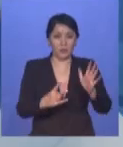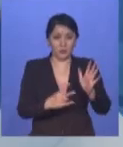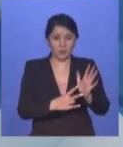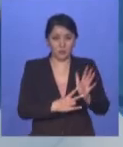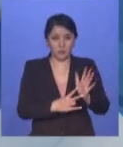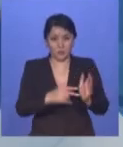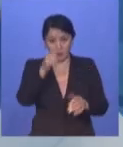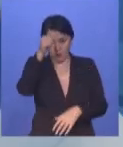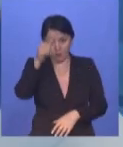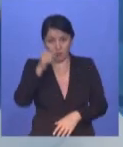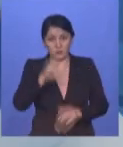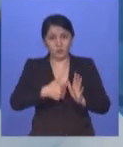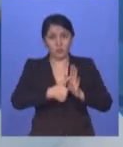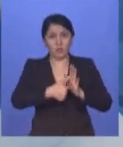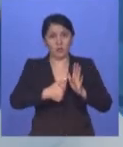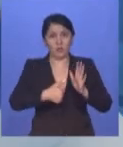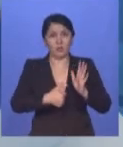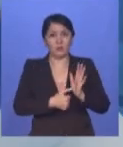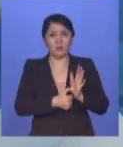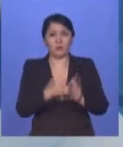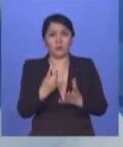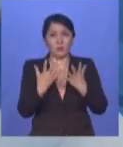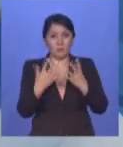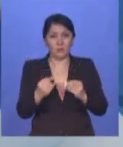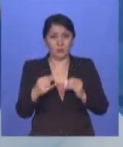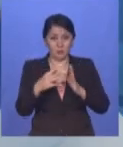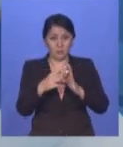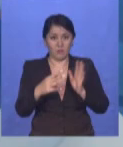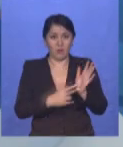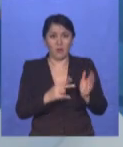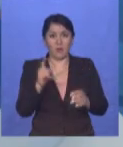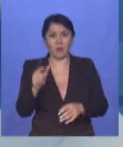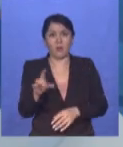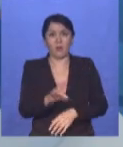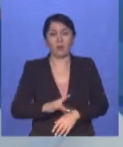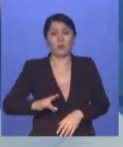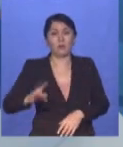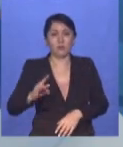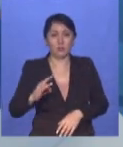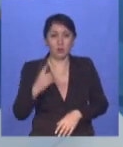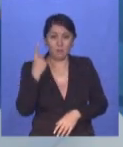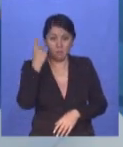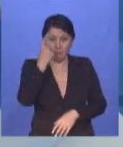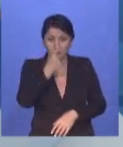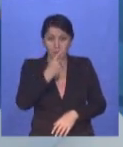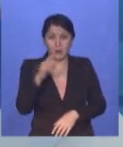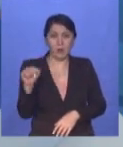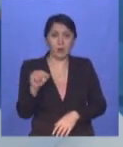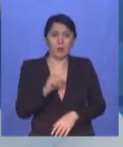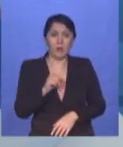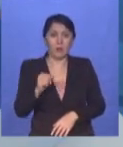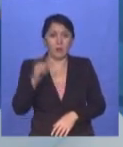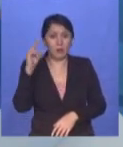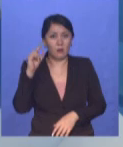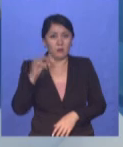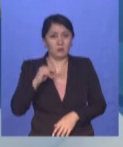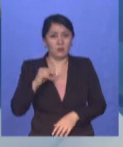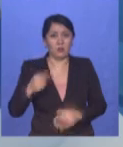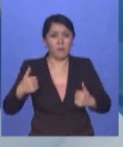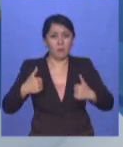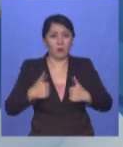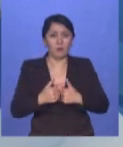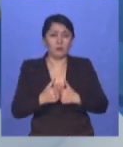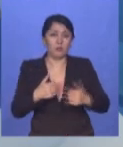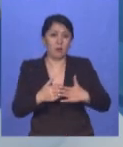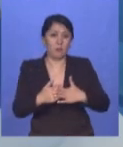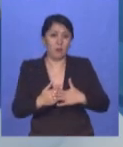Жетайда 600-ден астам және 2 күнде 18 адам. Бұл өңірде мас күйде көлік жүргізгендердің саны. Жол көлік оқиғаларының алдын